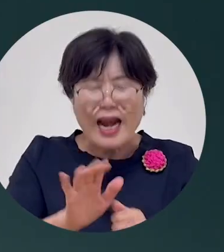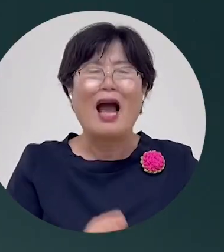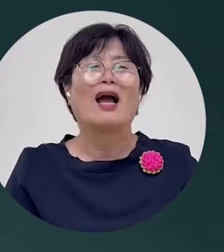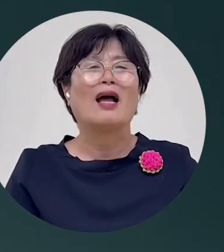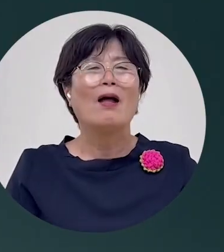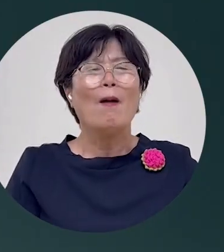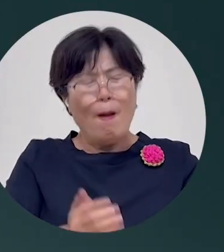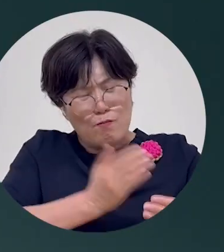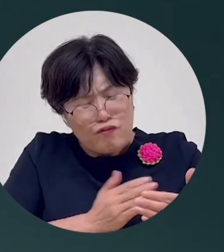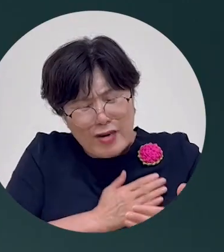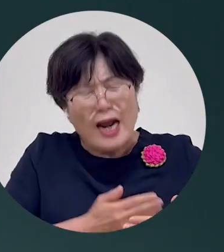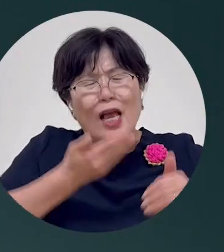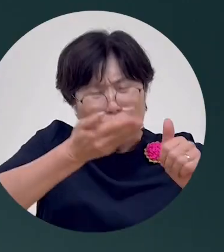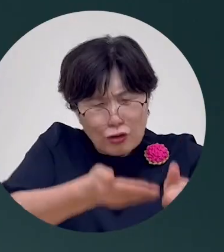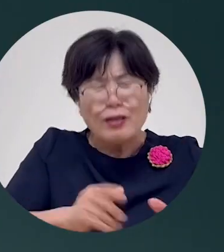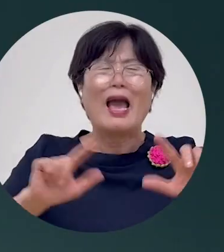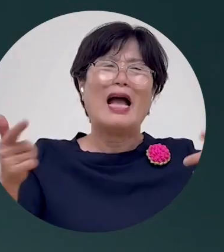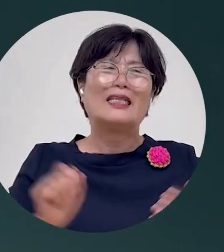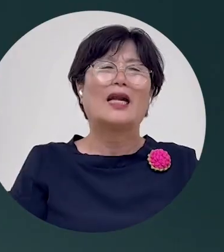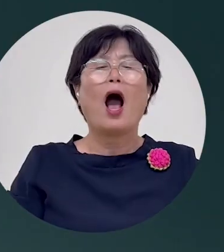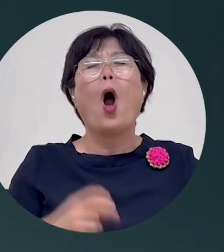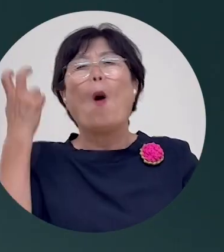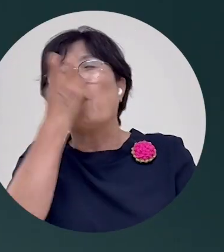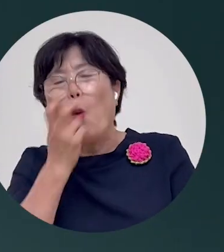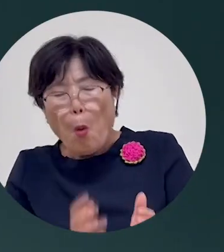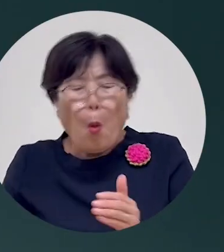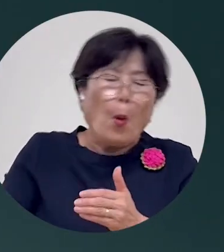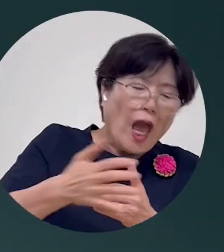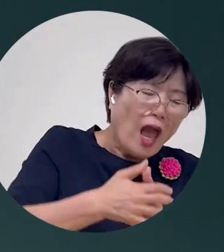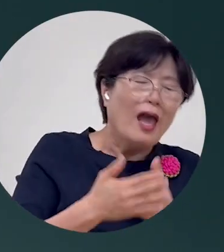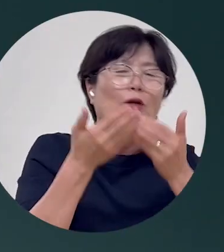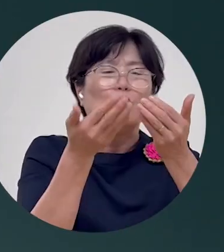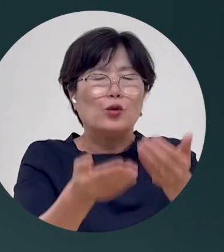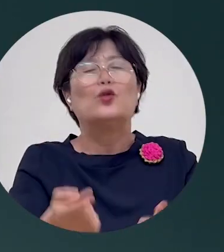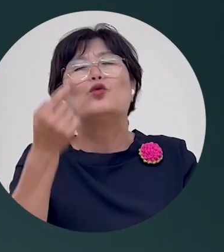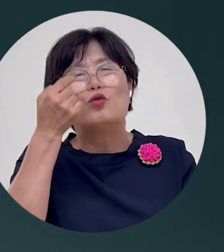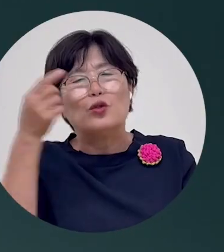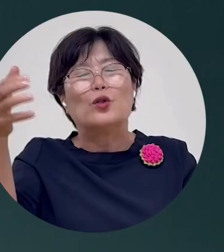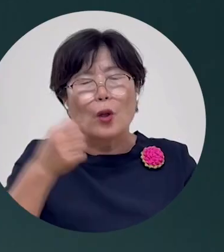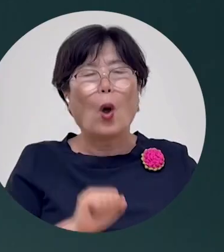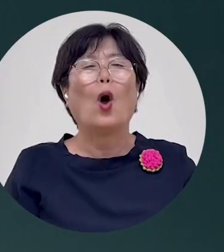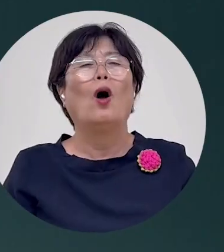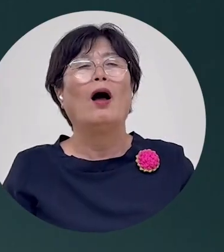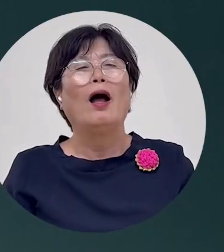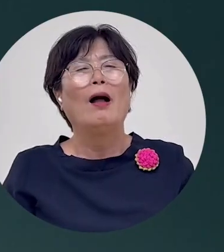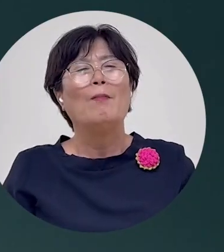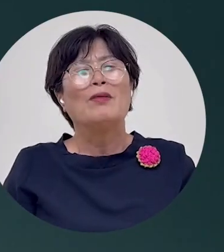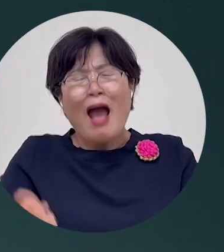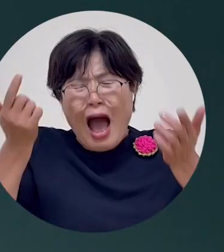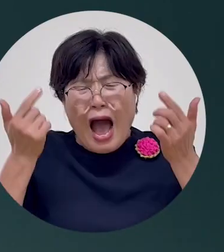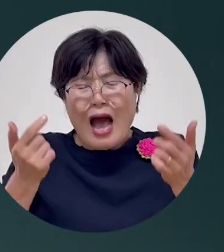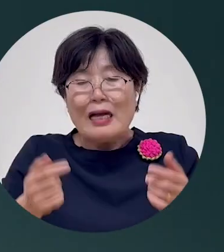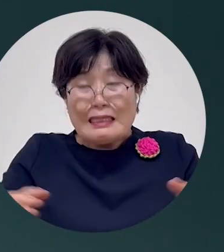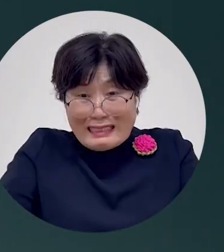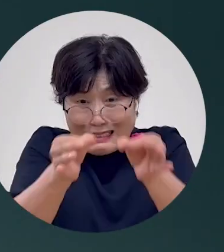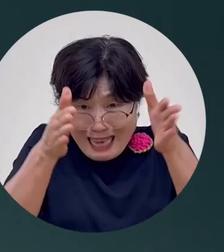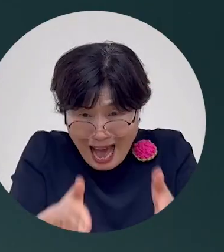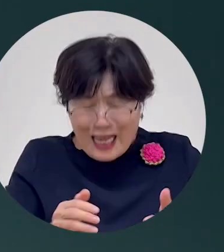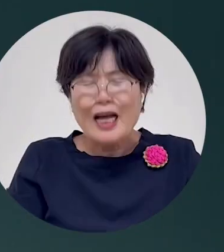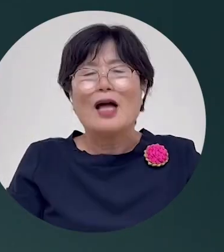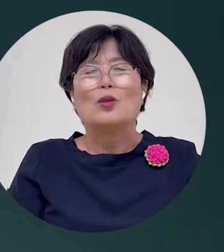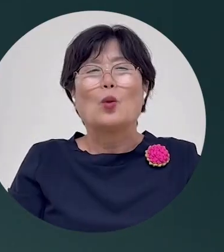불안함을 주는 눈이 아니라 보호의 든든함을 주는 눈으로 여러분 한순간도 놓치지